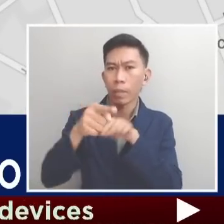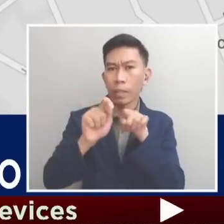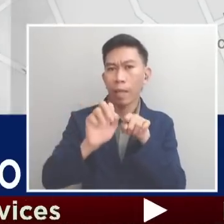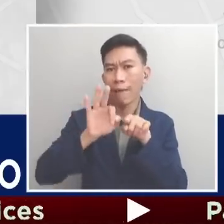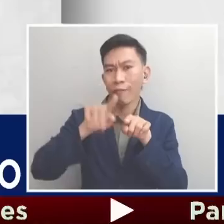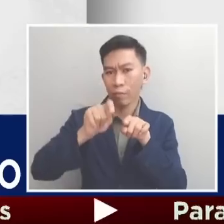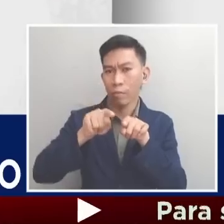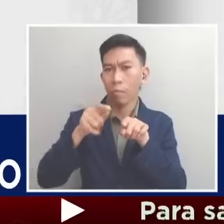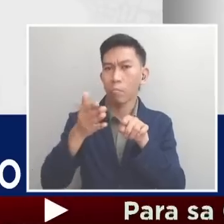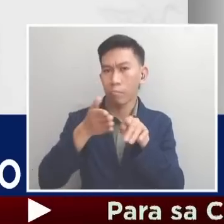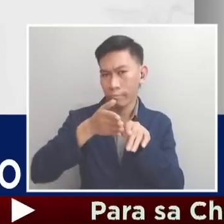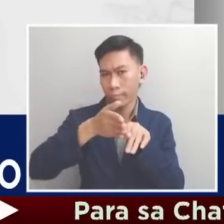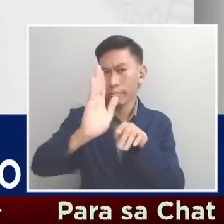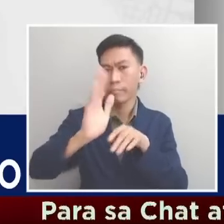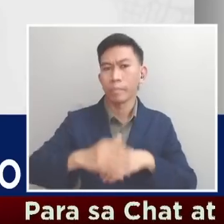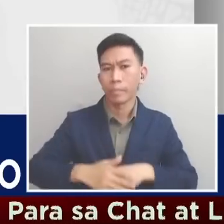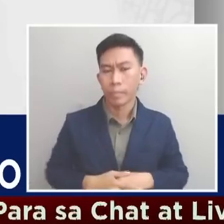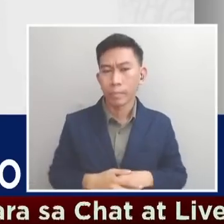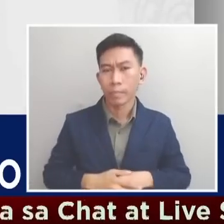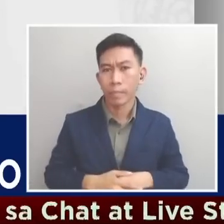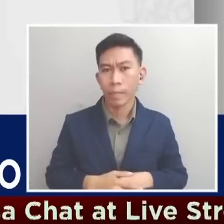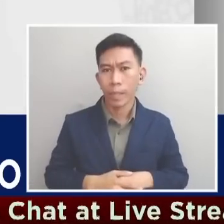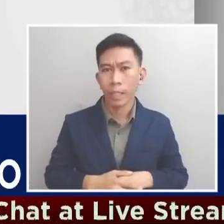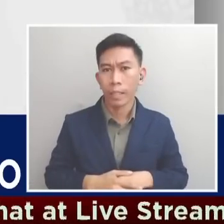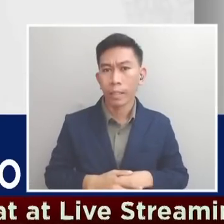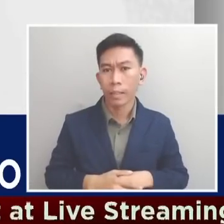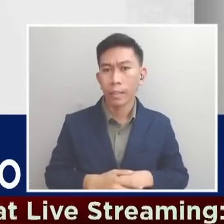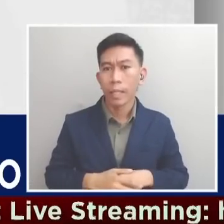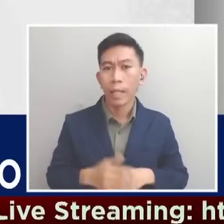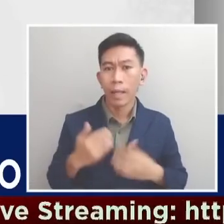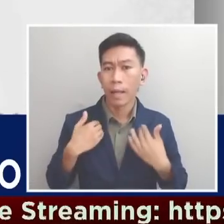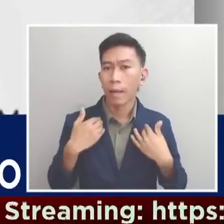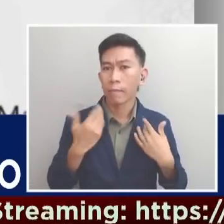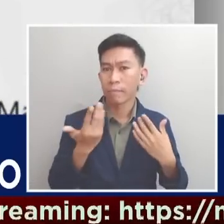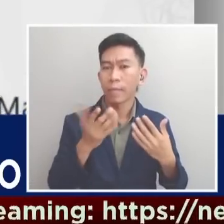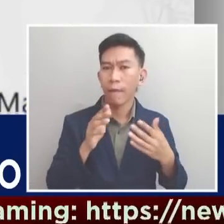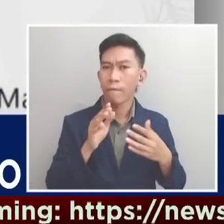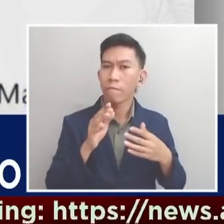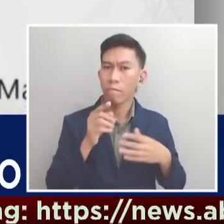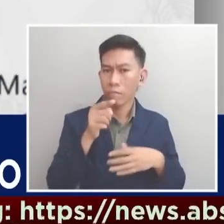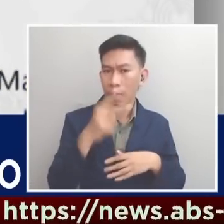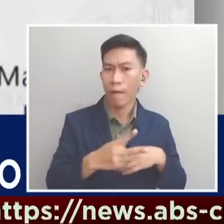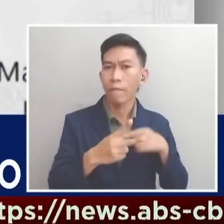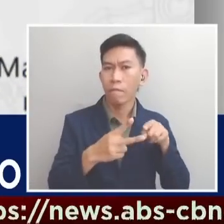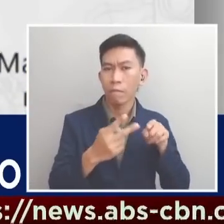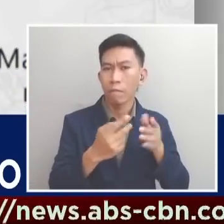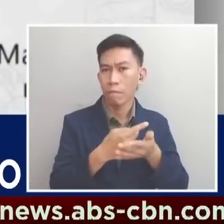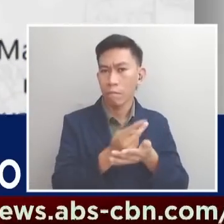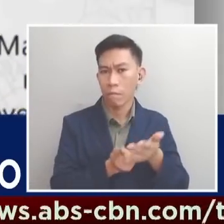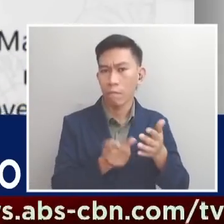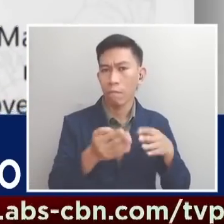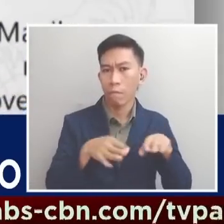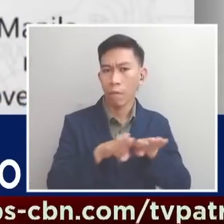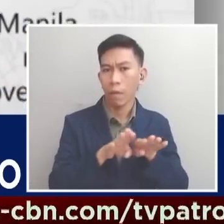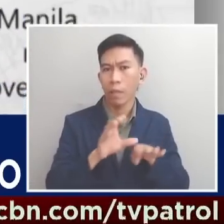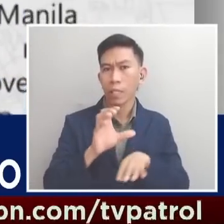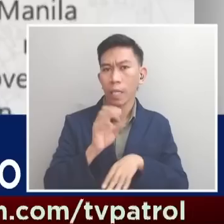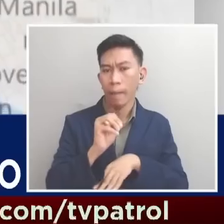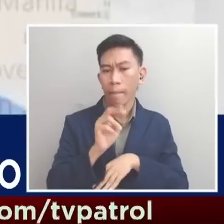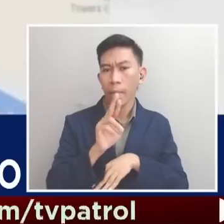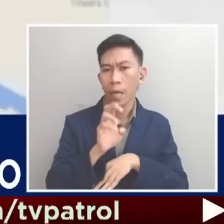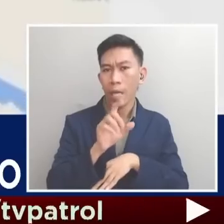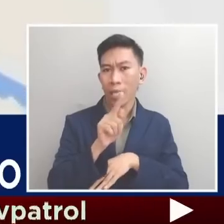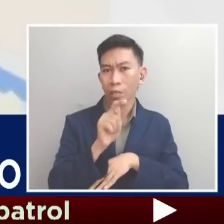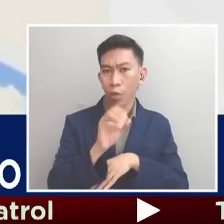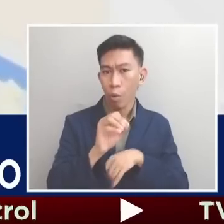destinasyon. Samantala, nagpatupad na rin ng partial road closure sa northbound section ng CM Recto. Ito ay para bigyang daan